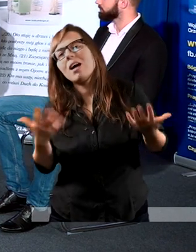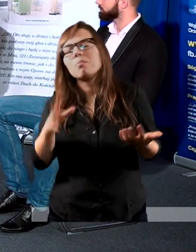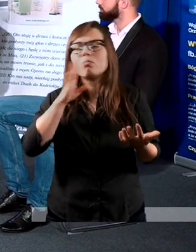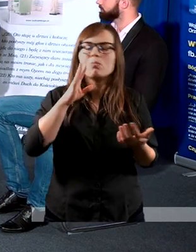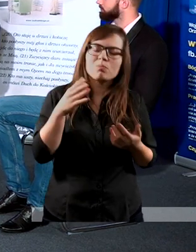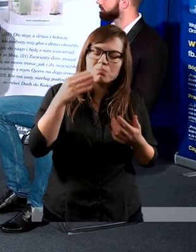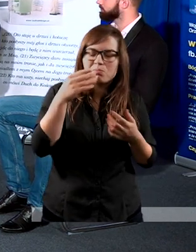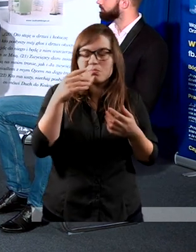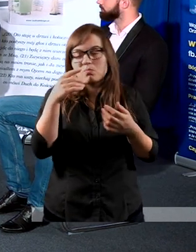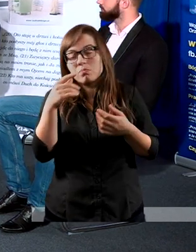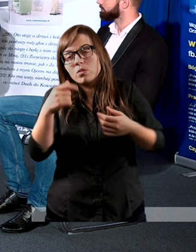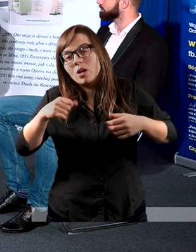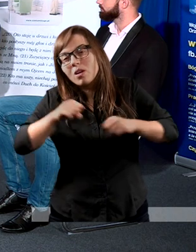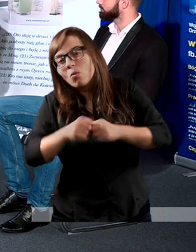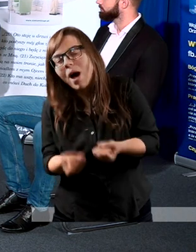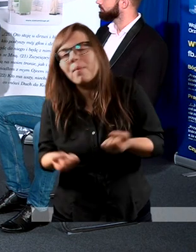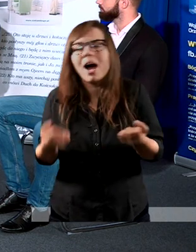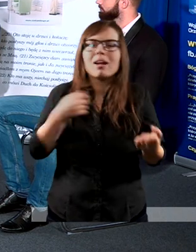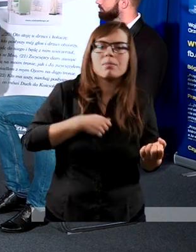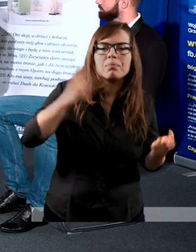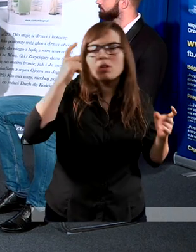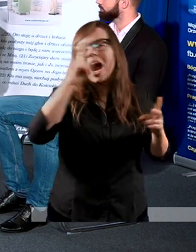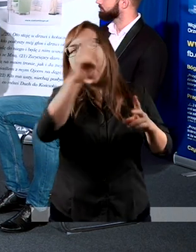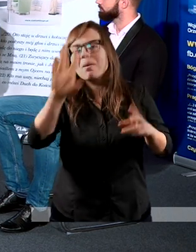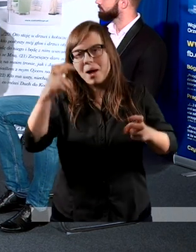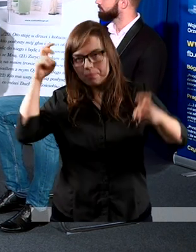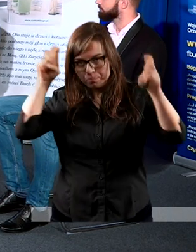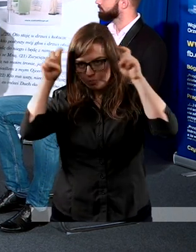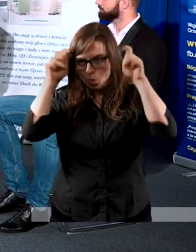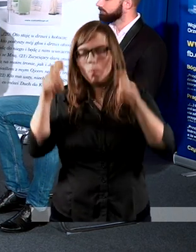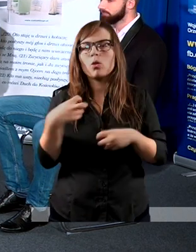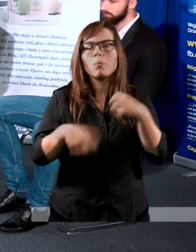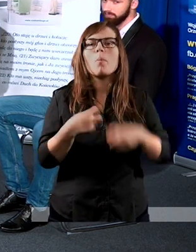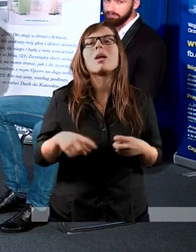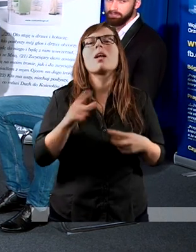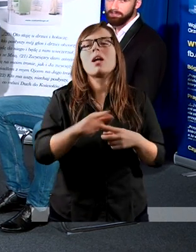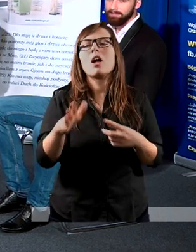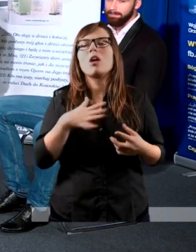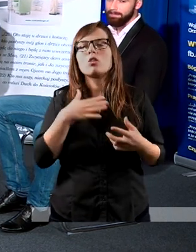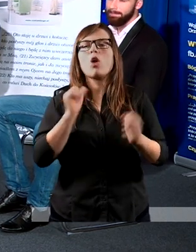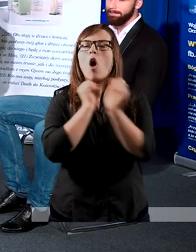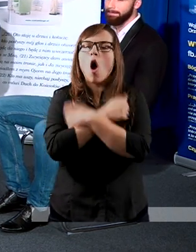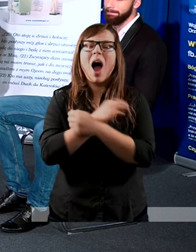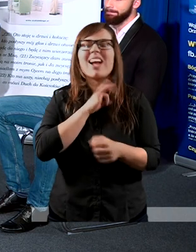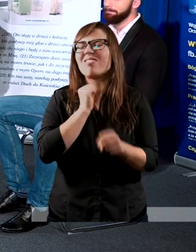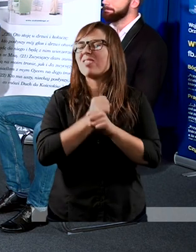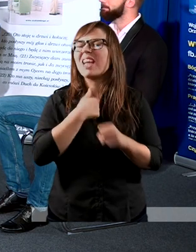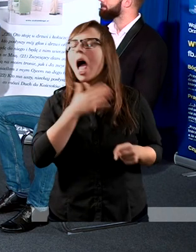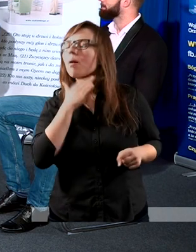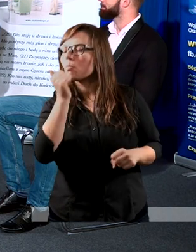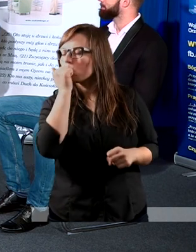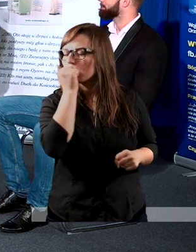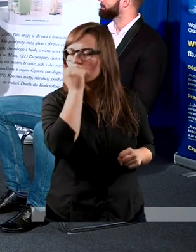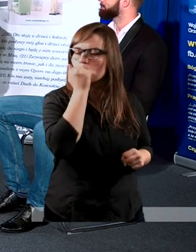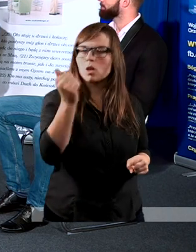taki przytłumiony, może podłamany, trudno powiedzieć. Każdy ma swoje problemy. Niemniej jednak powiedział, jak ja kocham swoją pracę. Jak ja